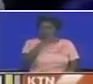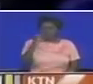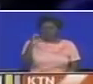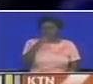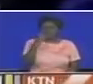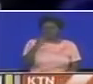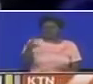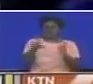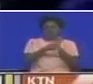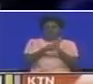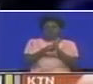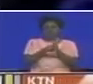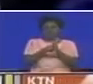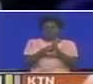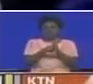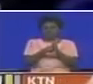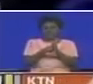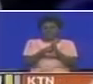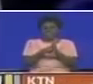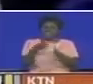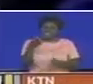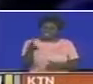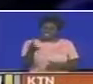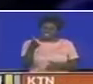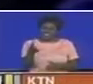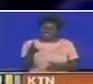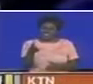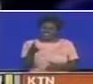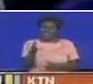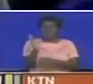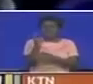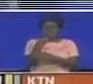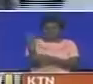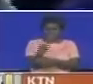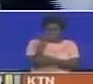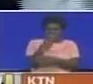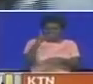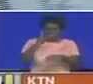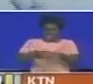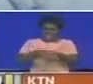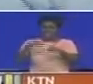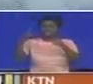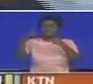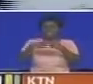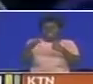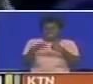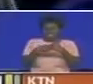Mututho Laws. Hapo Jumatano saa 2